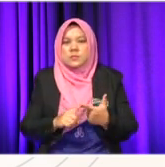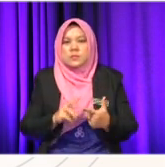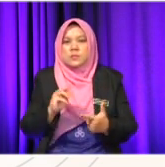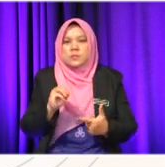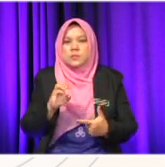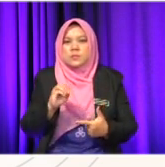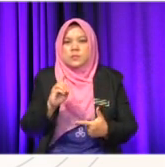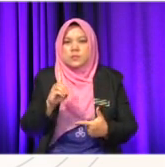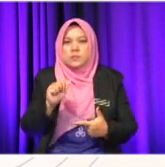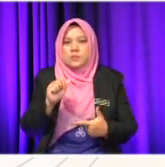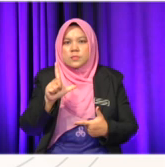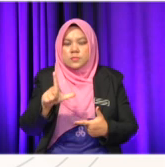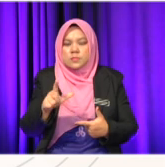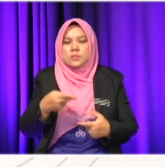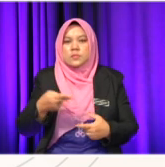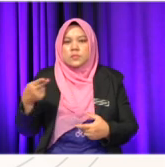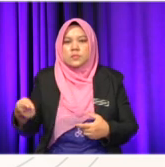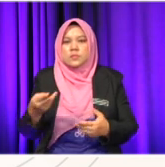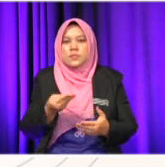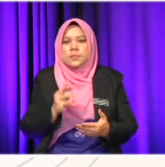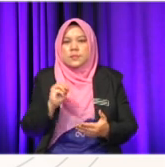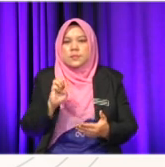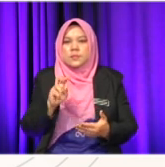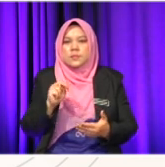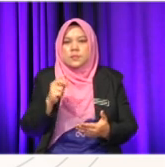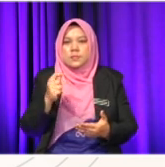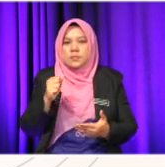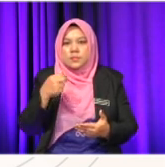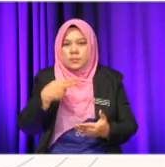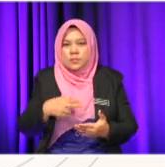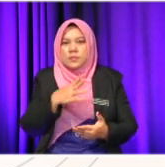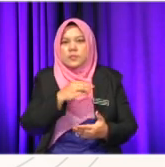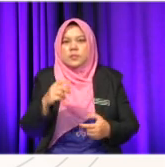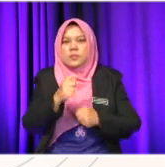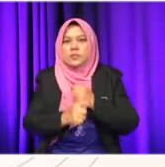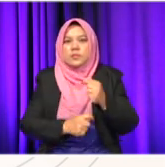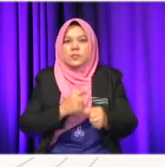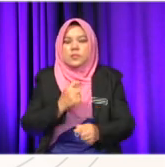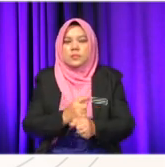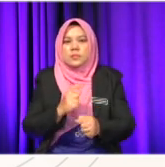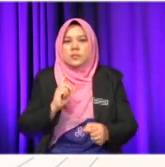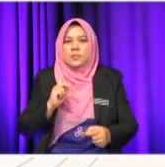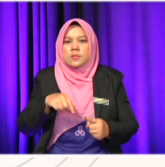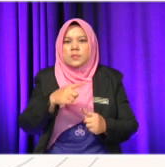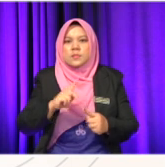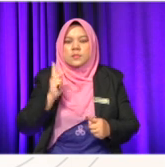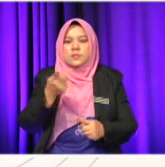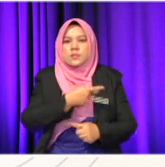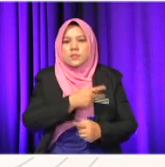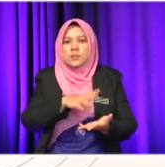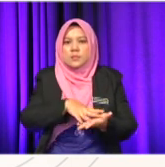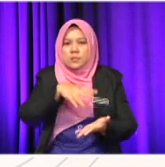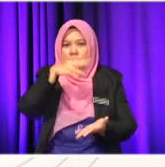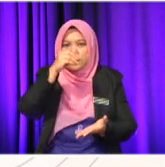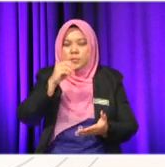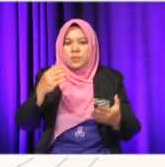modal kita ada bahan mentah dan kita diteknologi Oke kamu Kena bila kamu belajar yang ini kamu tengok dulu diri kamu